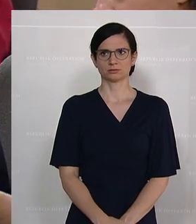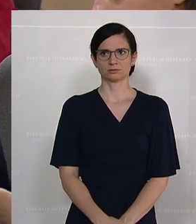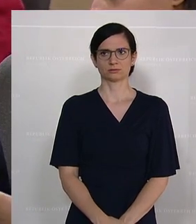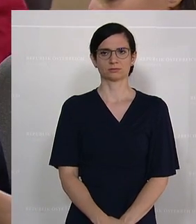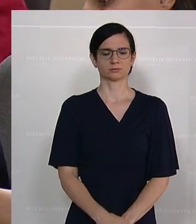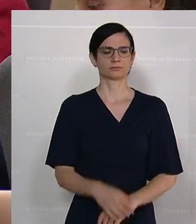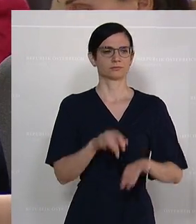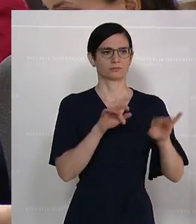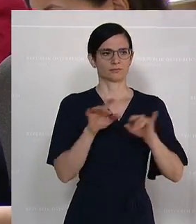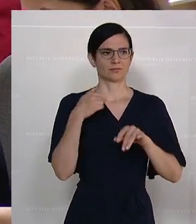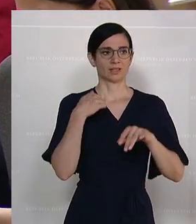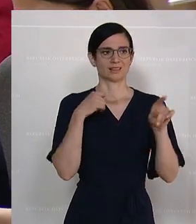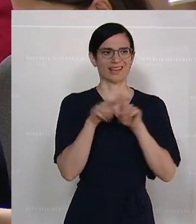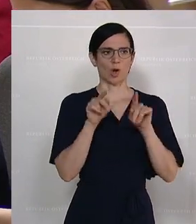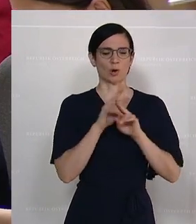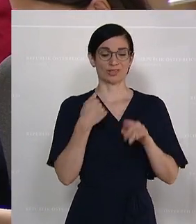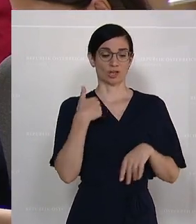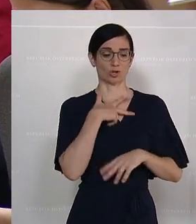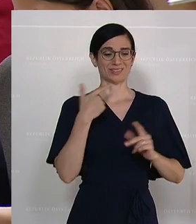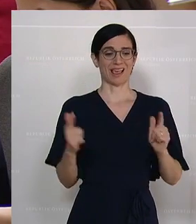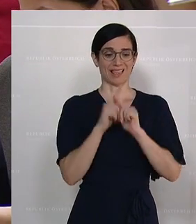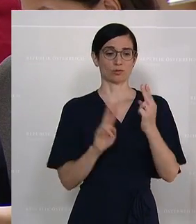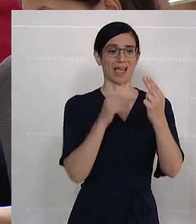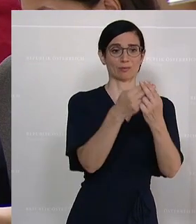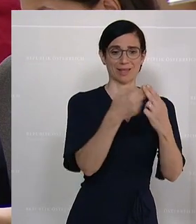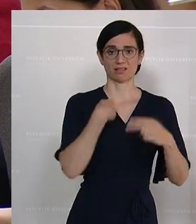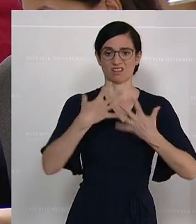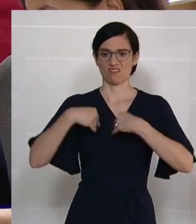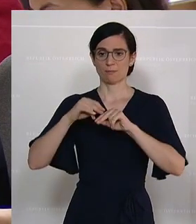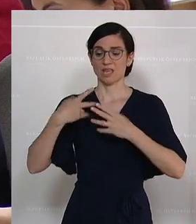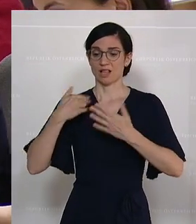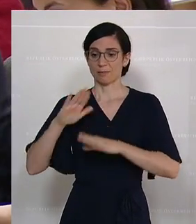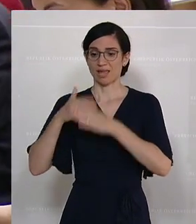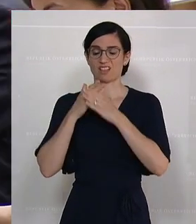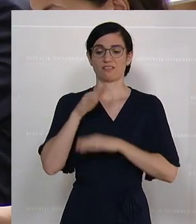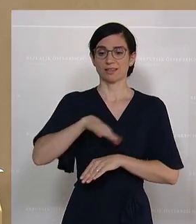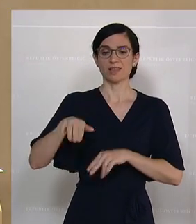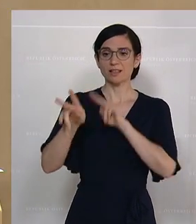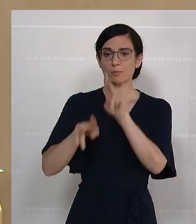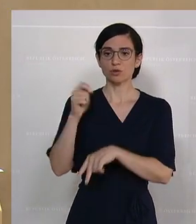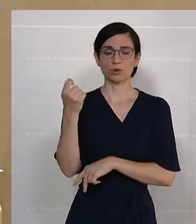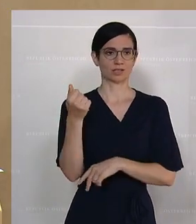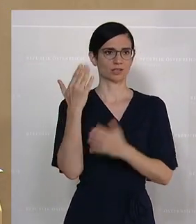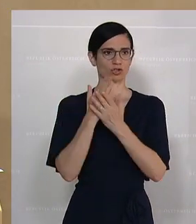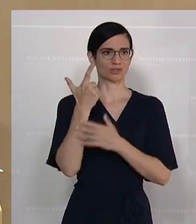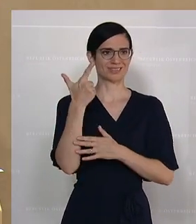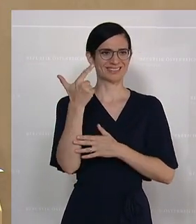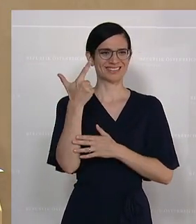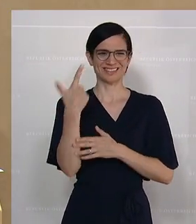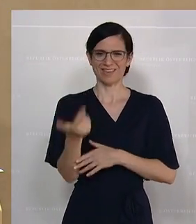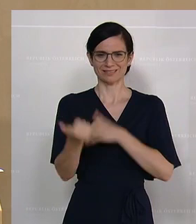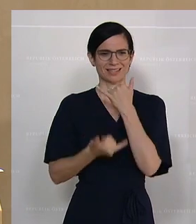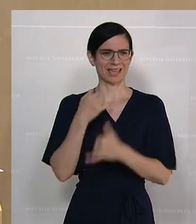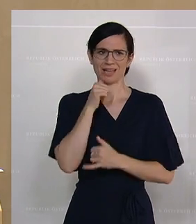und dann haben auch die valorisierung der sozialleistungen familienbeihilfe kinderbetreuungsgeld ist seit zwei jahrzehnten nicht valorisiert